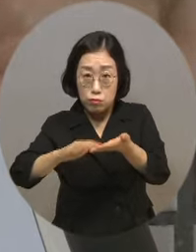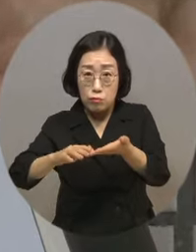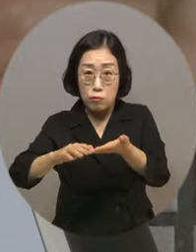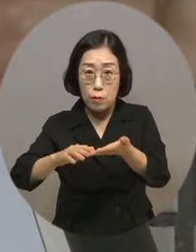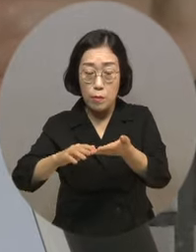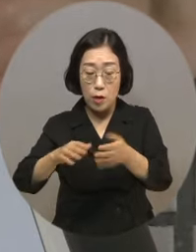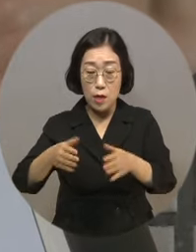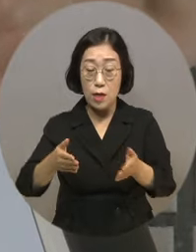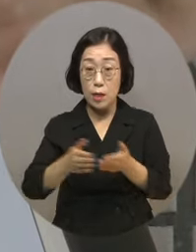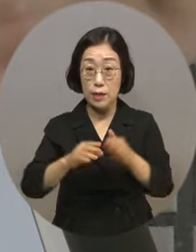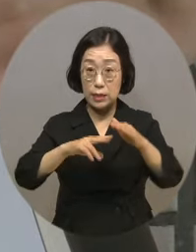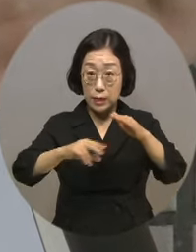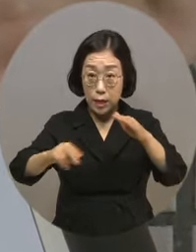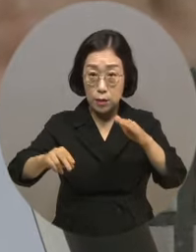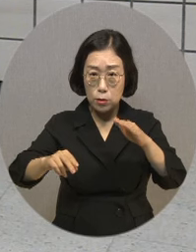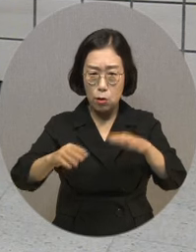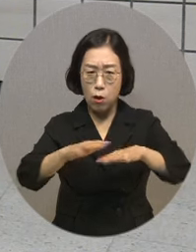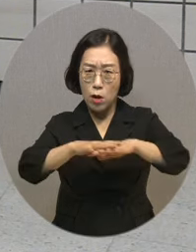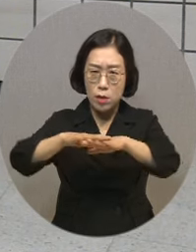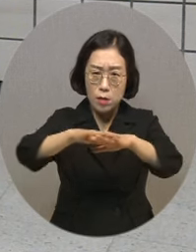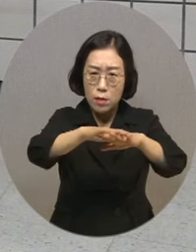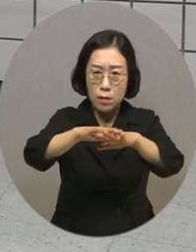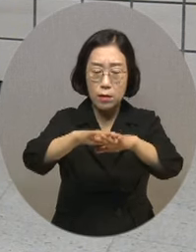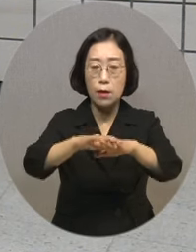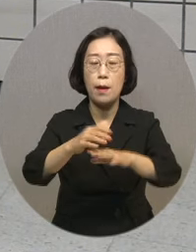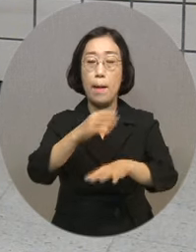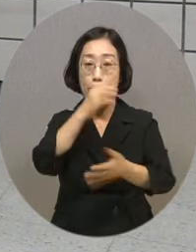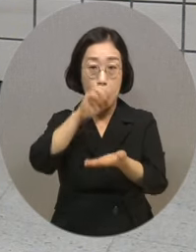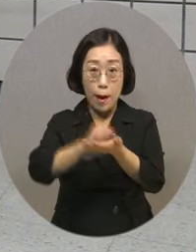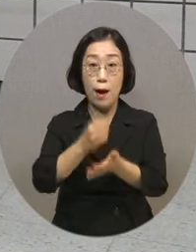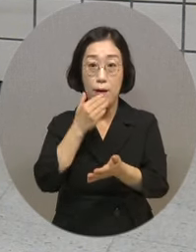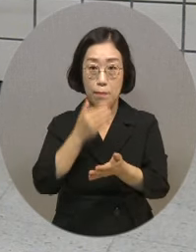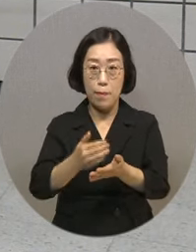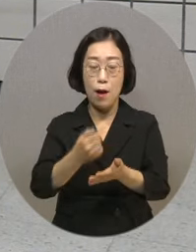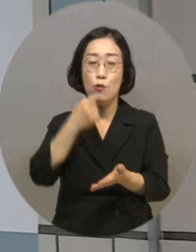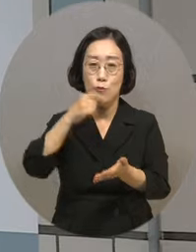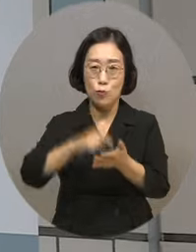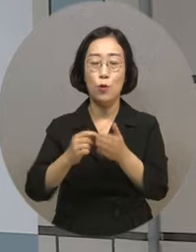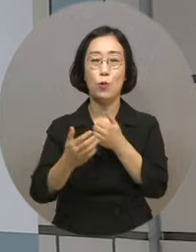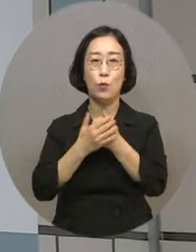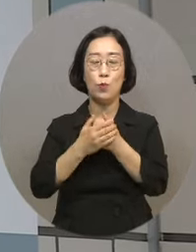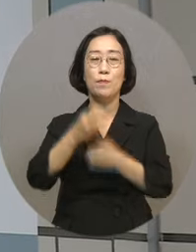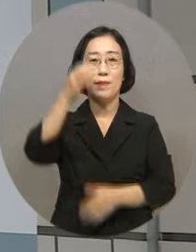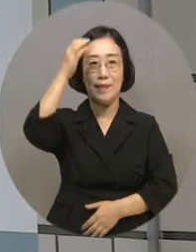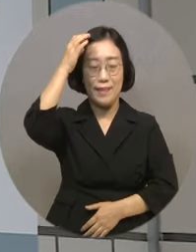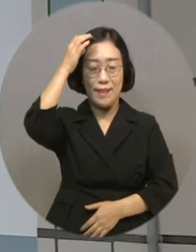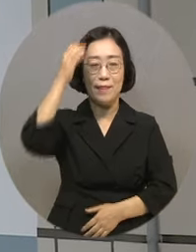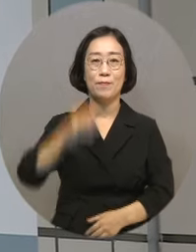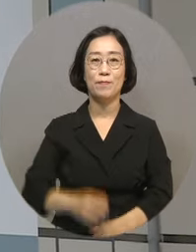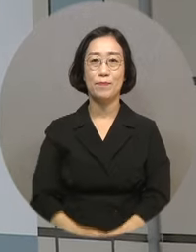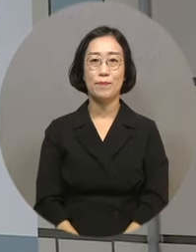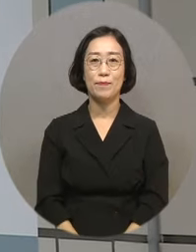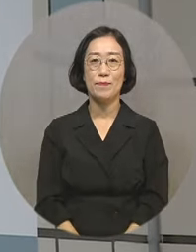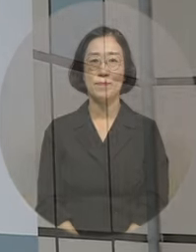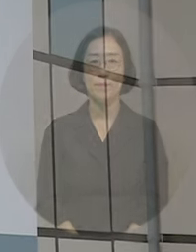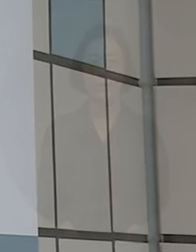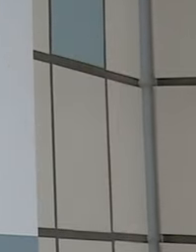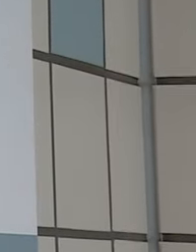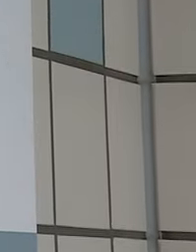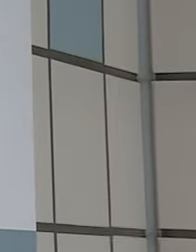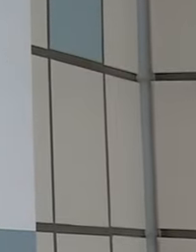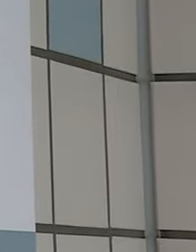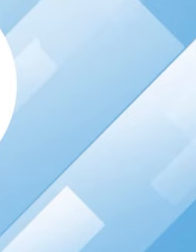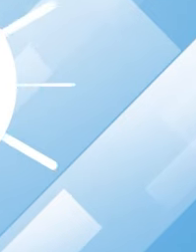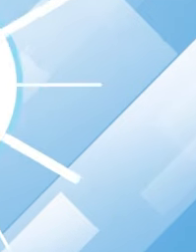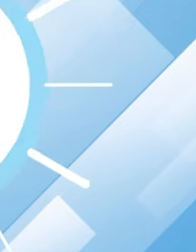파악할 수 있어 이동의 편의성이 높아질 것으로 기대됩니다 복지 tv 뉴스 정유정 있니다